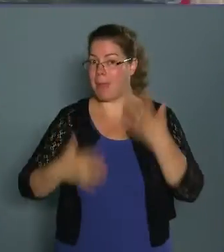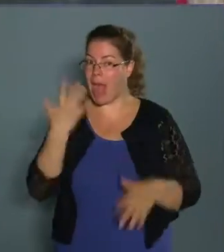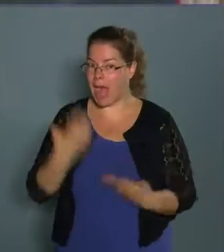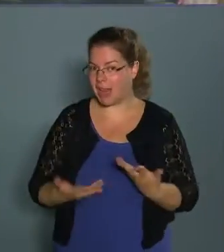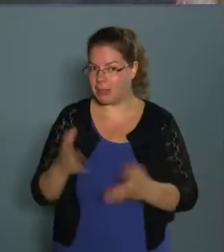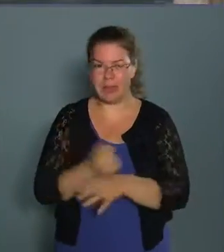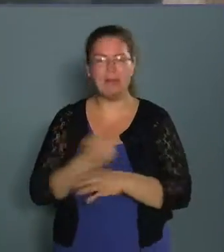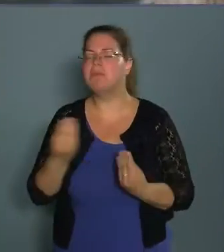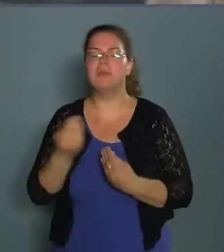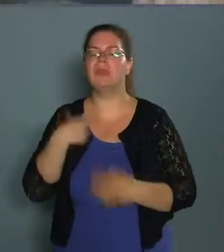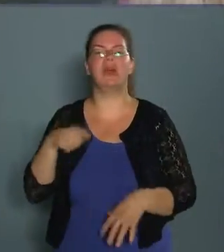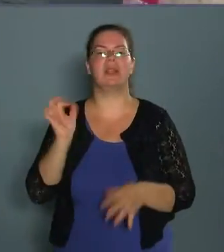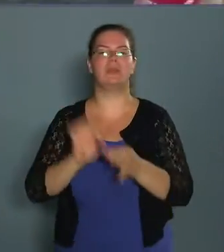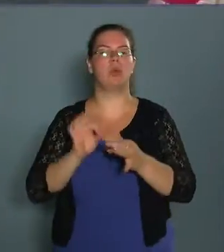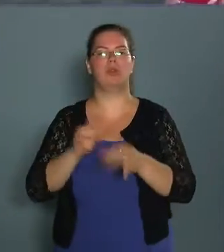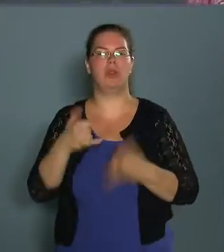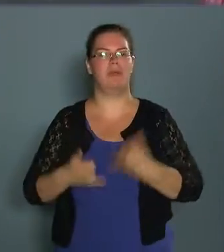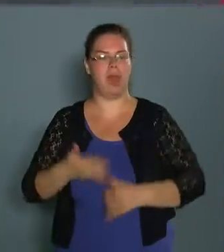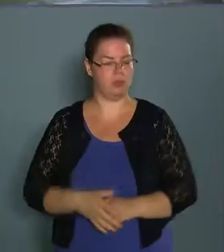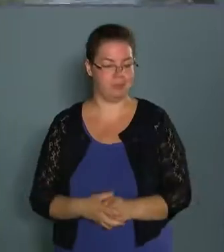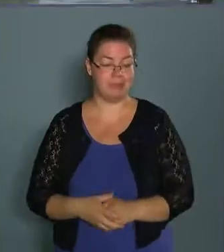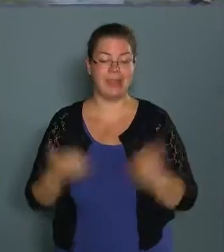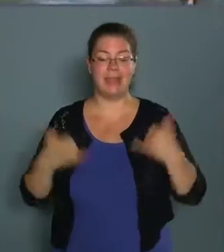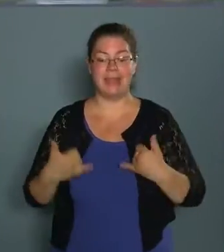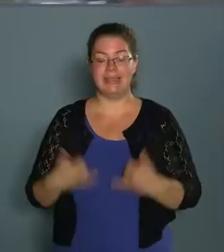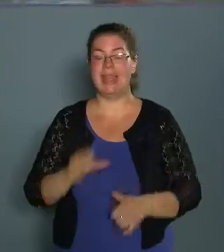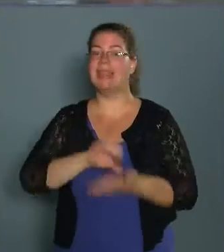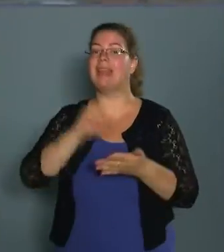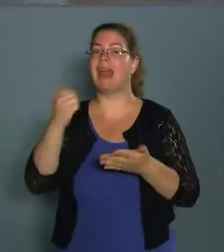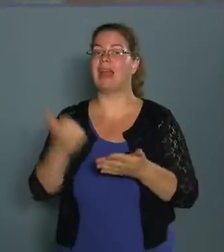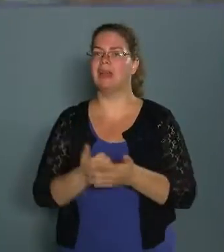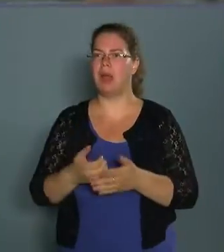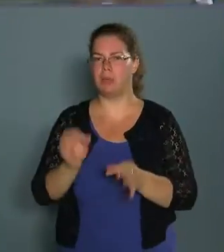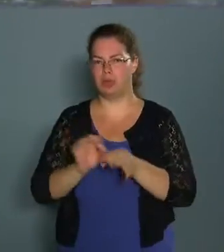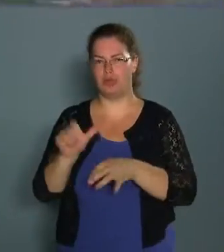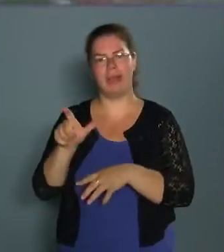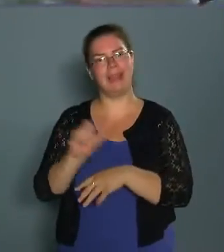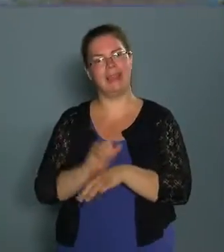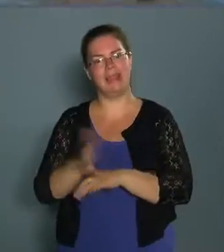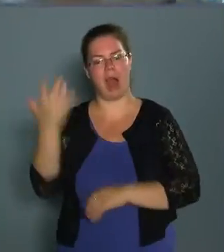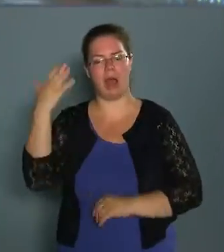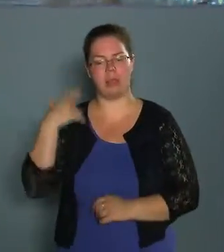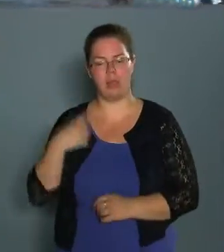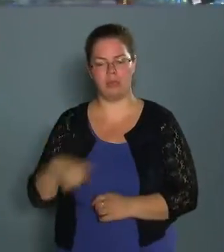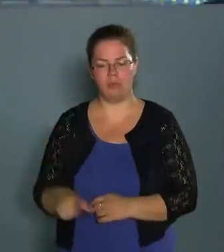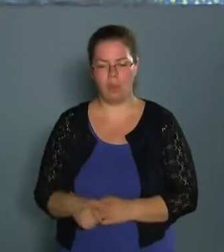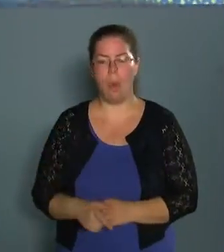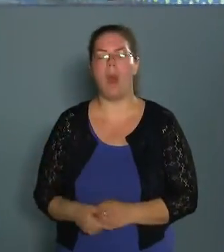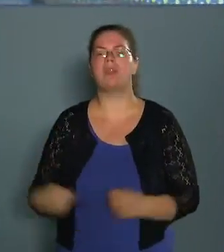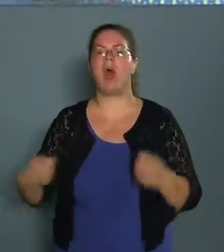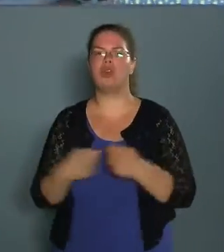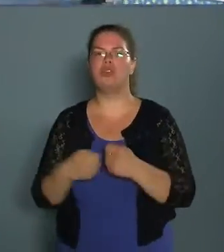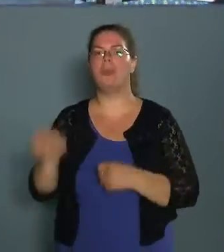eredményt, úgy hallottam. Mi volt ez pontosan, ez a verseny? Igen, az idén Szegeden pontosan 2 hete rendezték meg a Sárkányhajó Klub